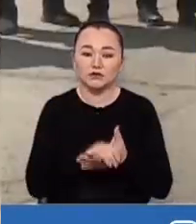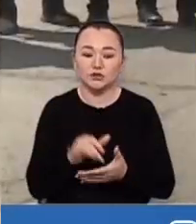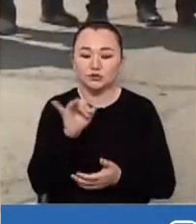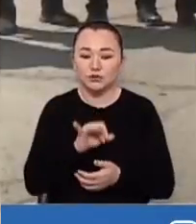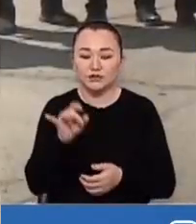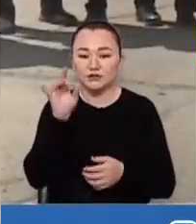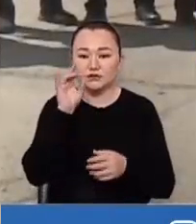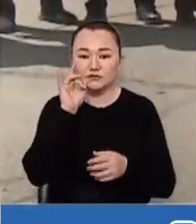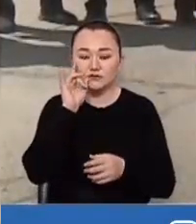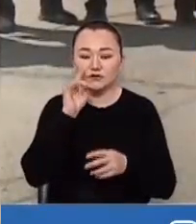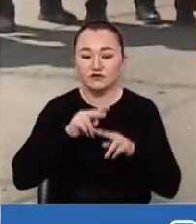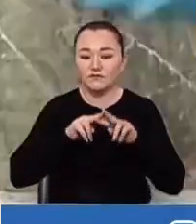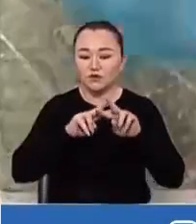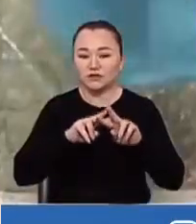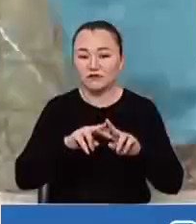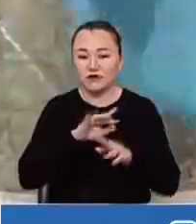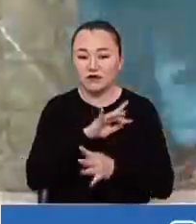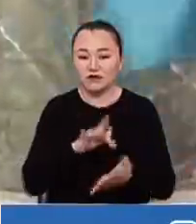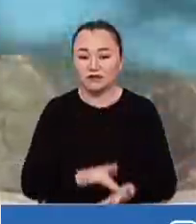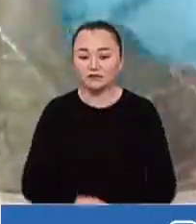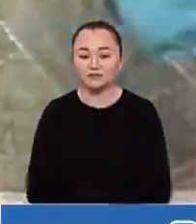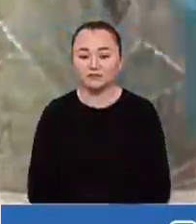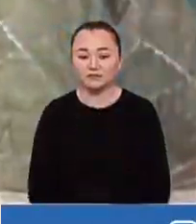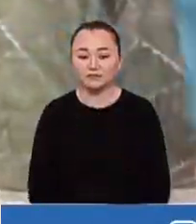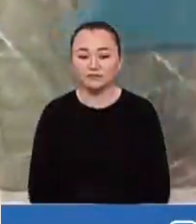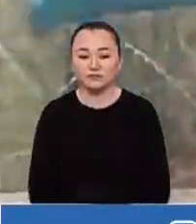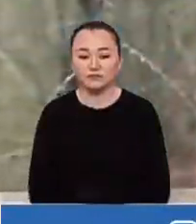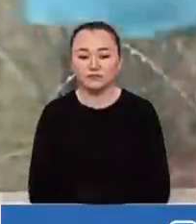Звездного городка бахромбек талибжанов Абай нуржанлулы информбюро